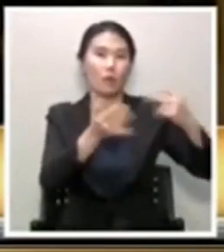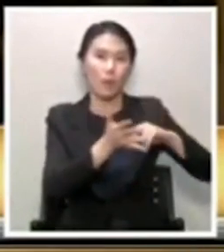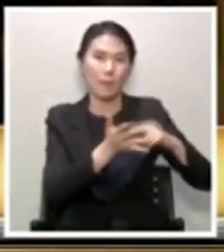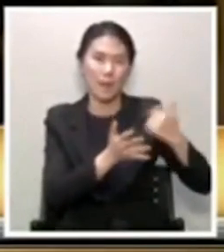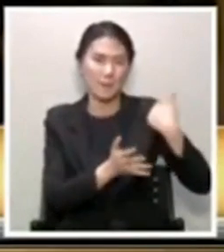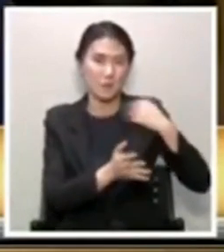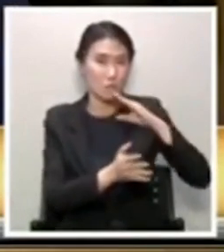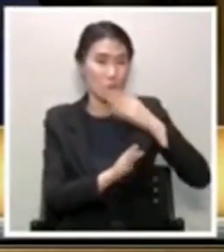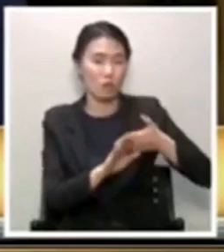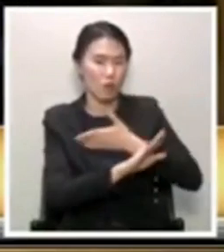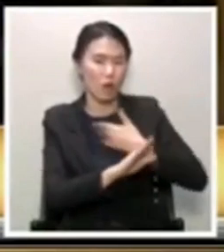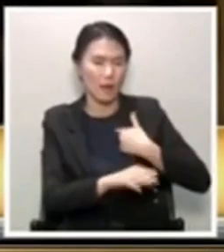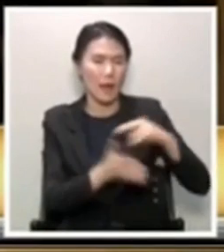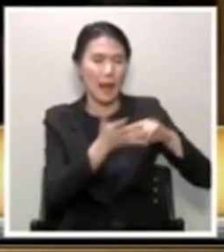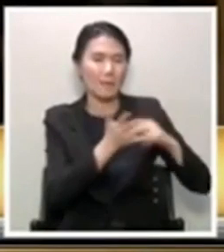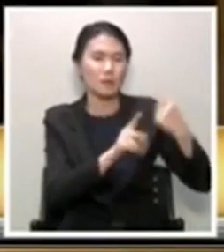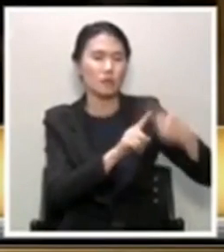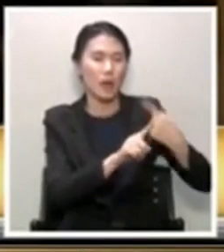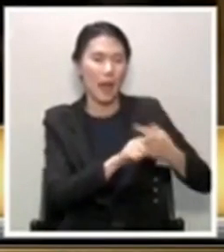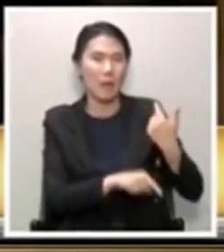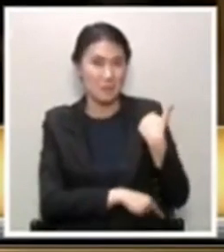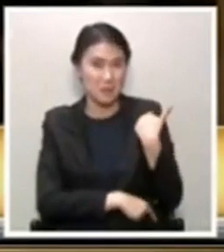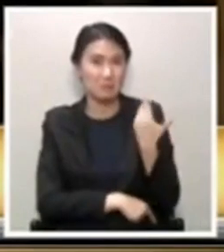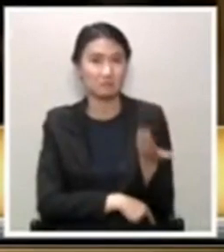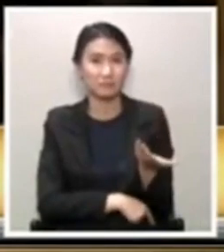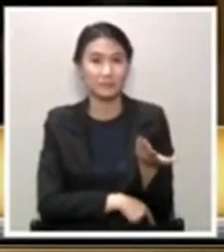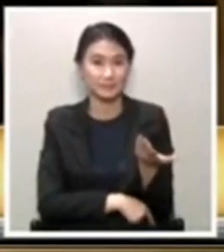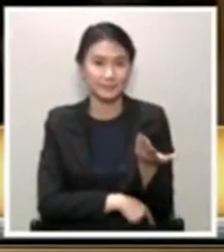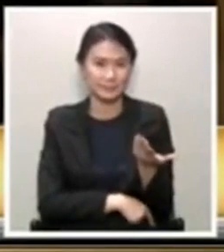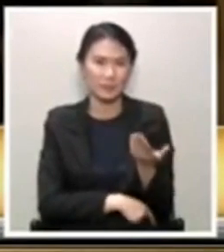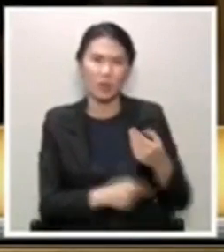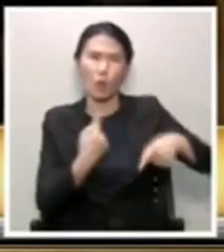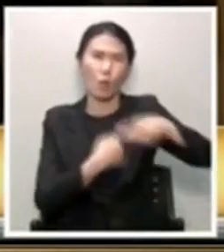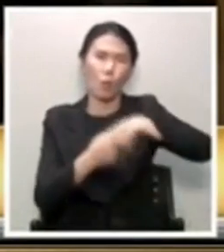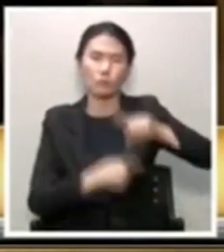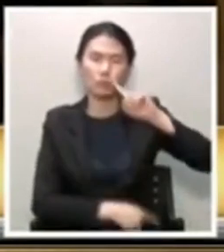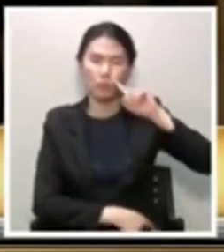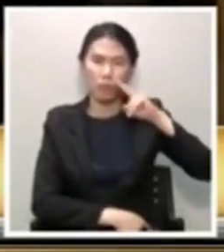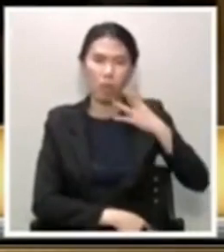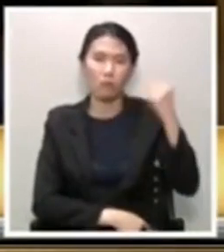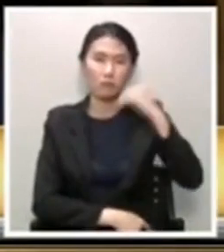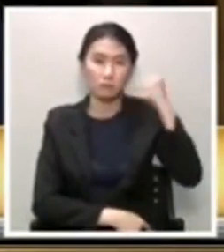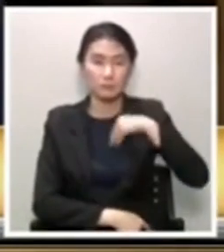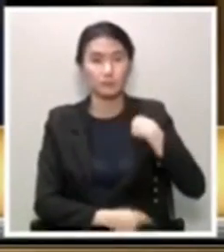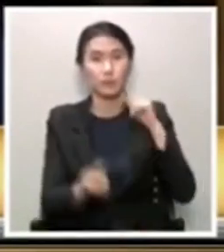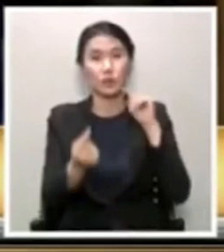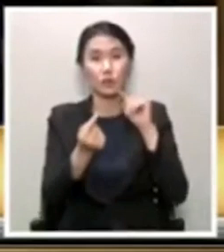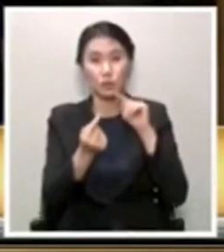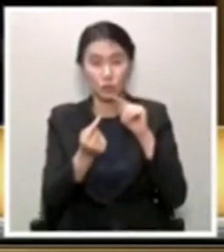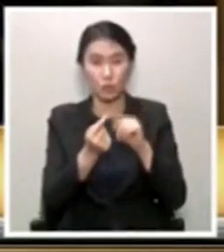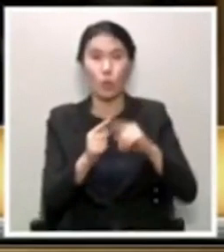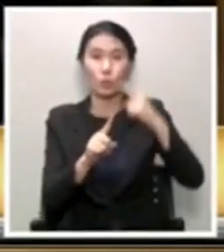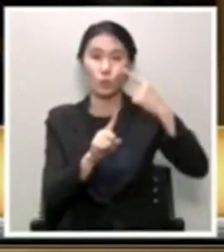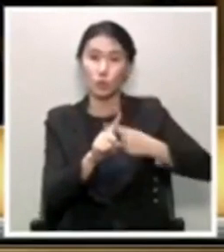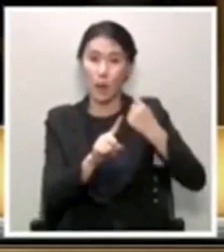ไปก่อนเพื่อนำมาสู่การร่างรัฐธรรมนูญถาวรใหม่นะครับก็วนเวียนอย่างนี้ซ้ำแล้วซ้ำเล่าพวกรัฐธรรมนูญชั่วคราวเนี่ยจะไม่